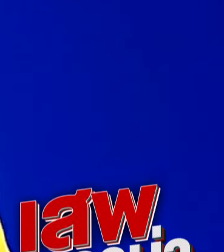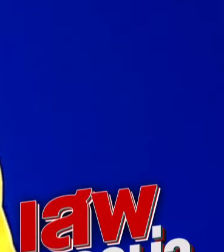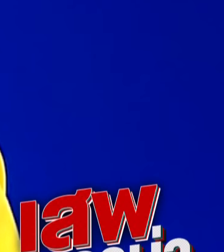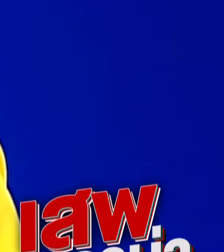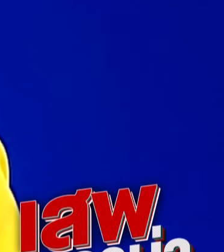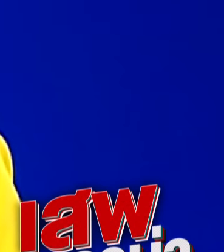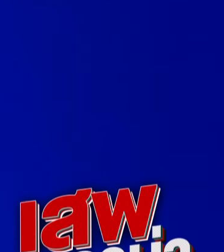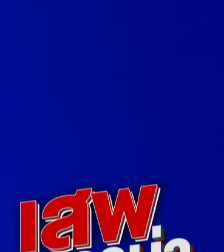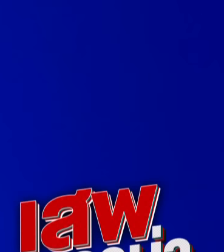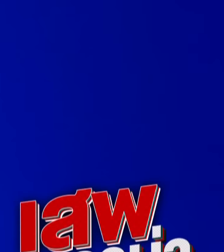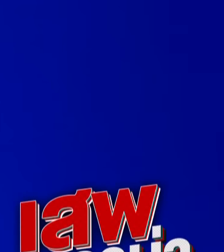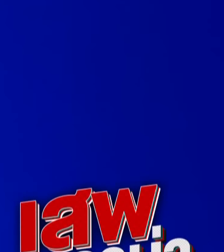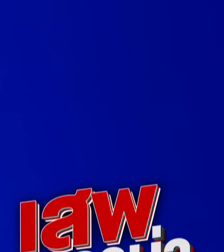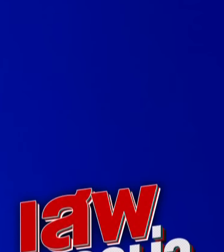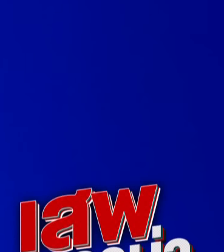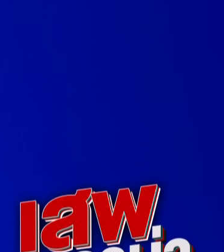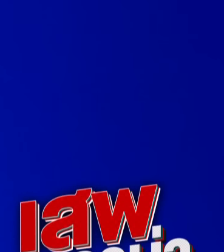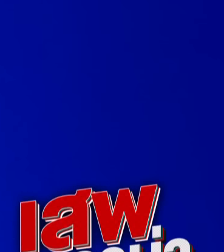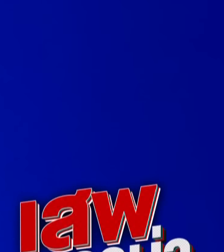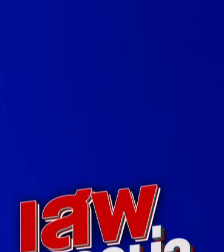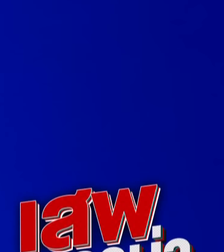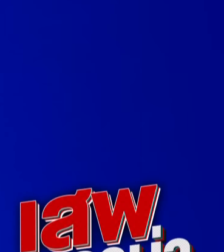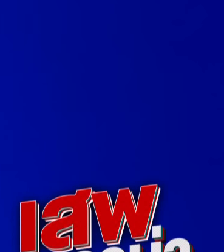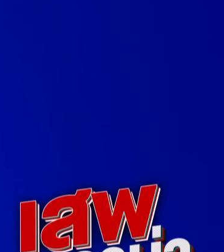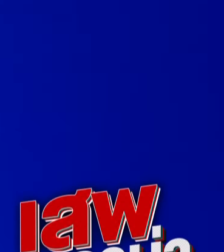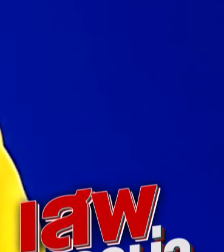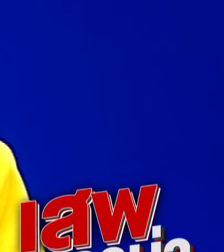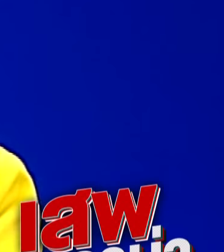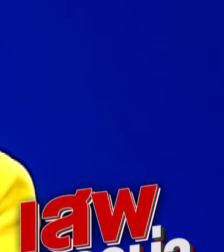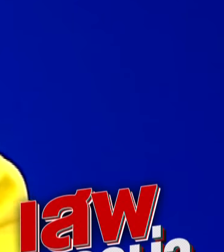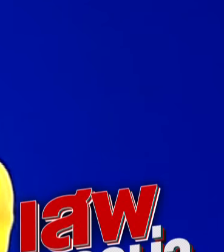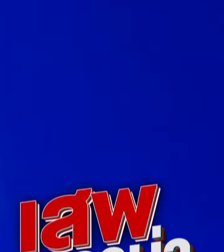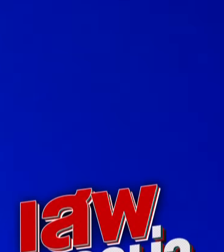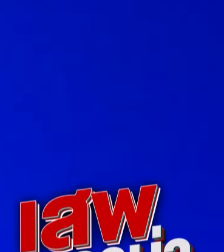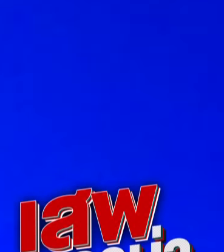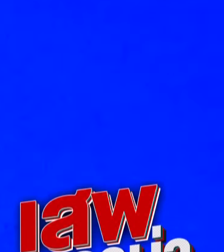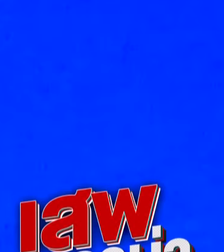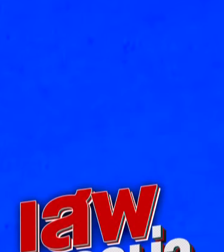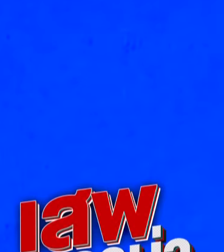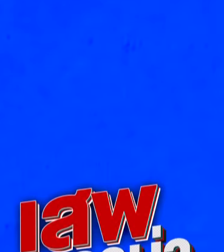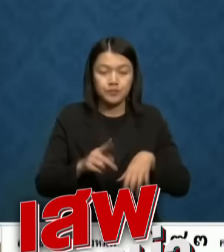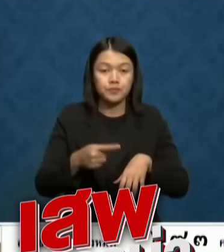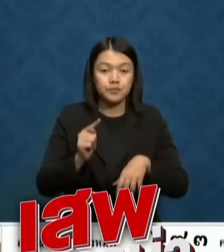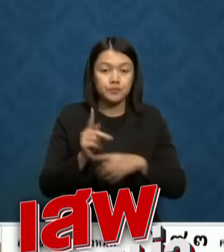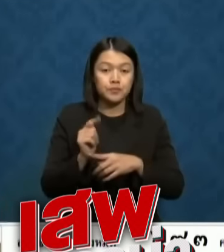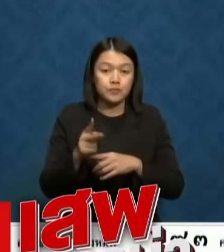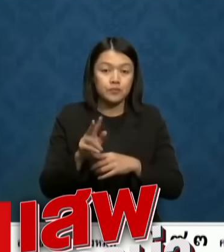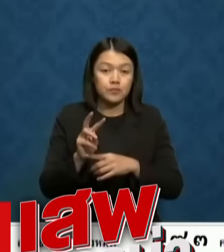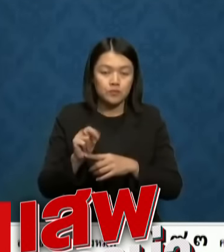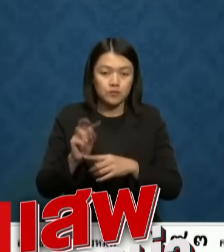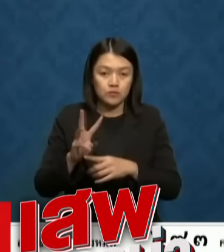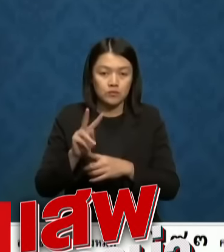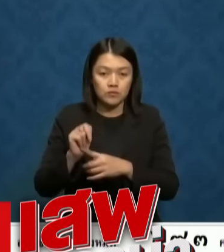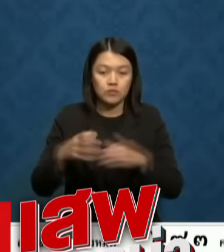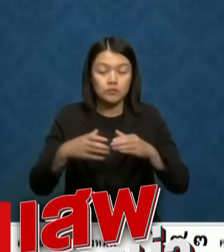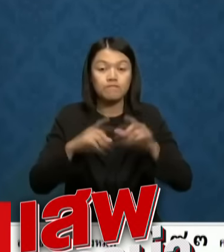กสวยไม่ดูเวลาเกิดแฮชแท็กชักประชาชนพม่า12กันยายนมีการประชุมร่วมกันของรัฐสภานะ